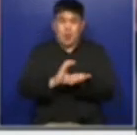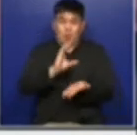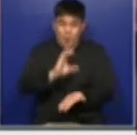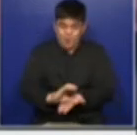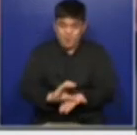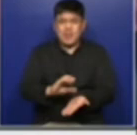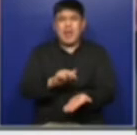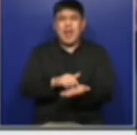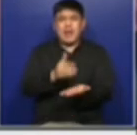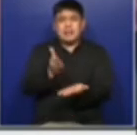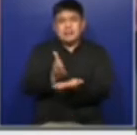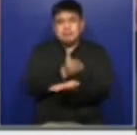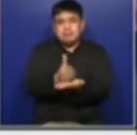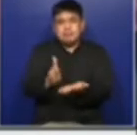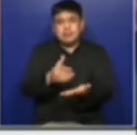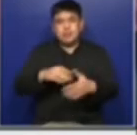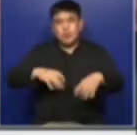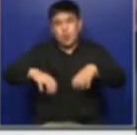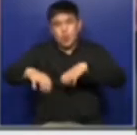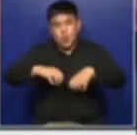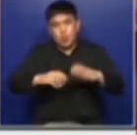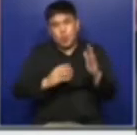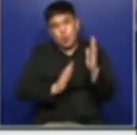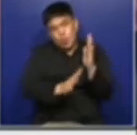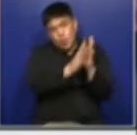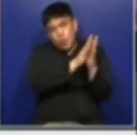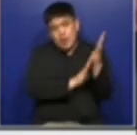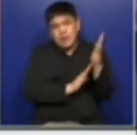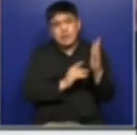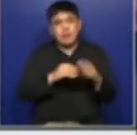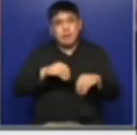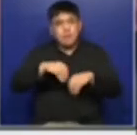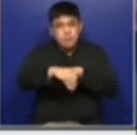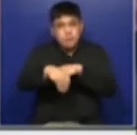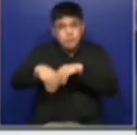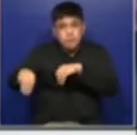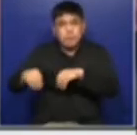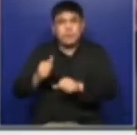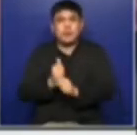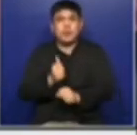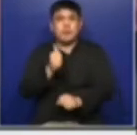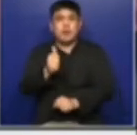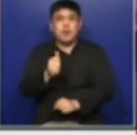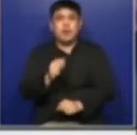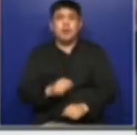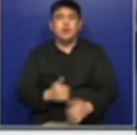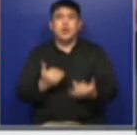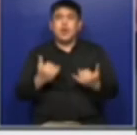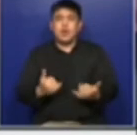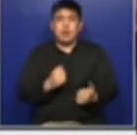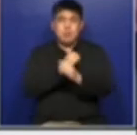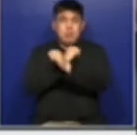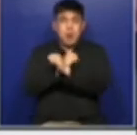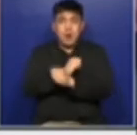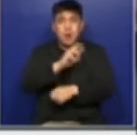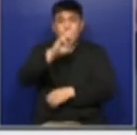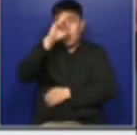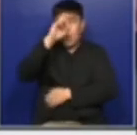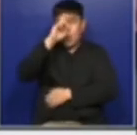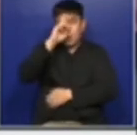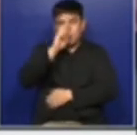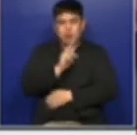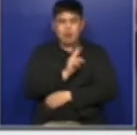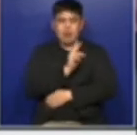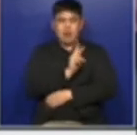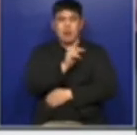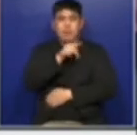คเพิ่มงบของการส่งเสริมภาพและป้องกันโรคซึ่งตอนนี้มีแค่ 12-13% ท่านต้องมี KPI ว่